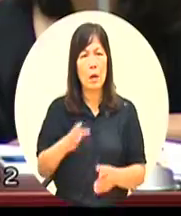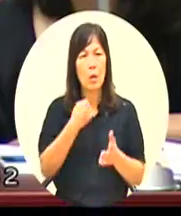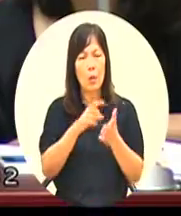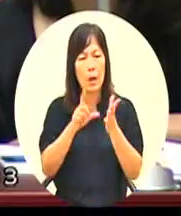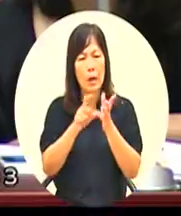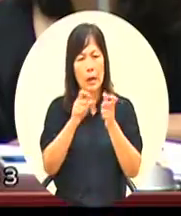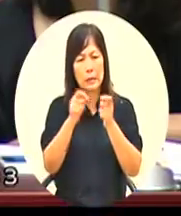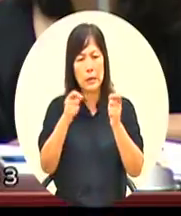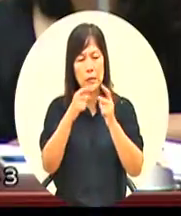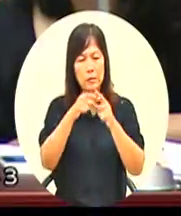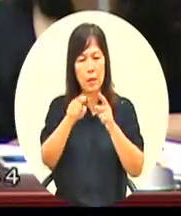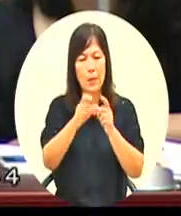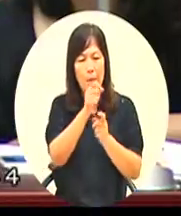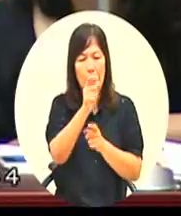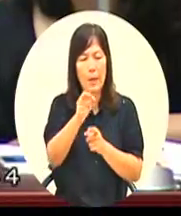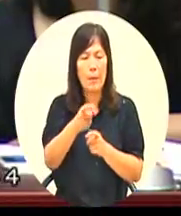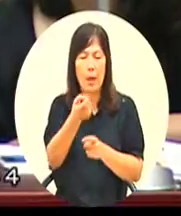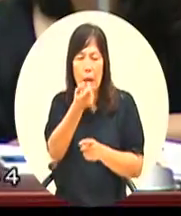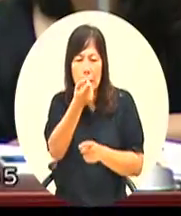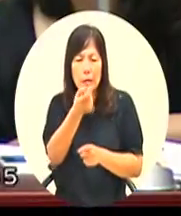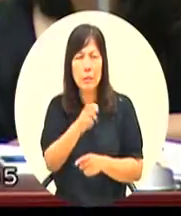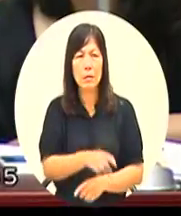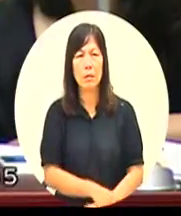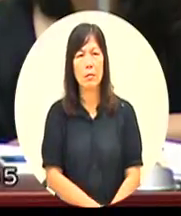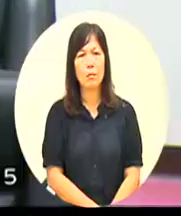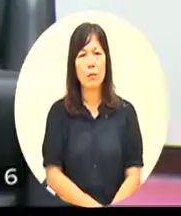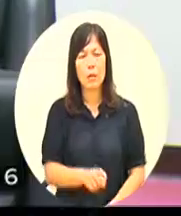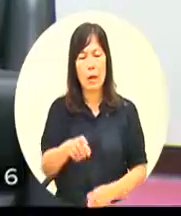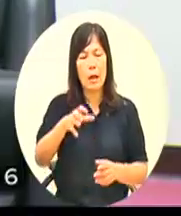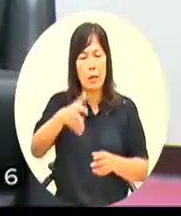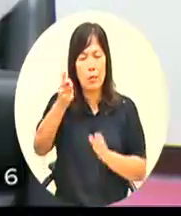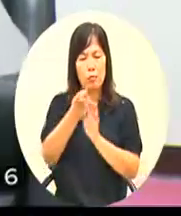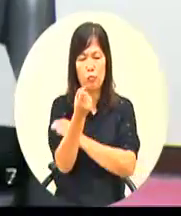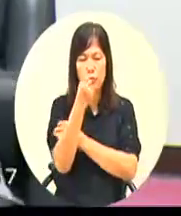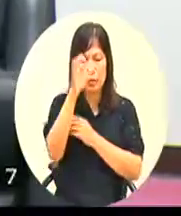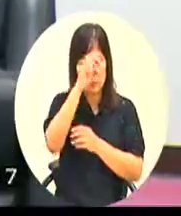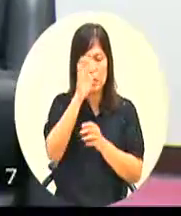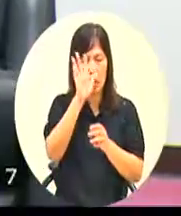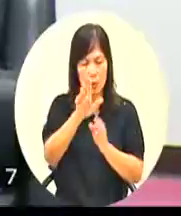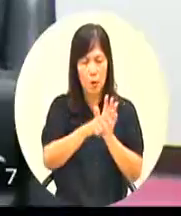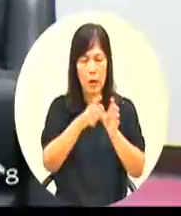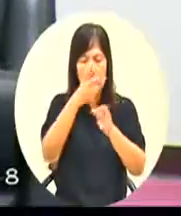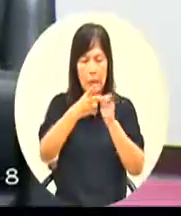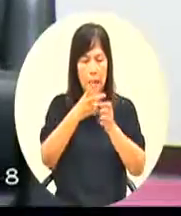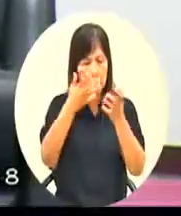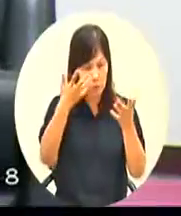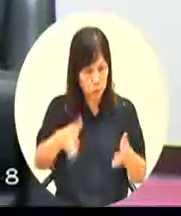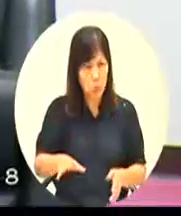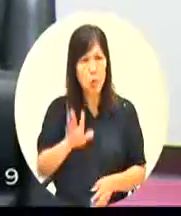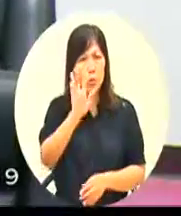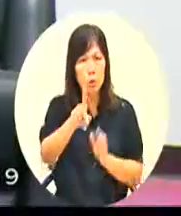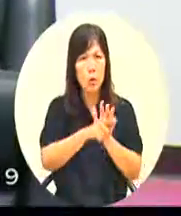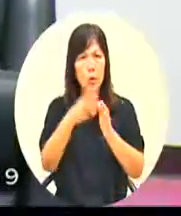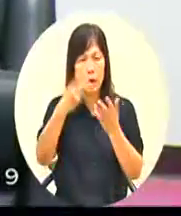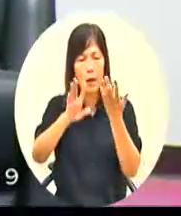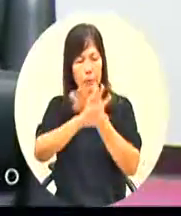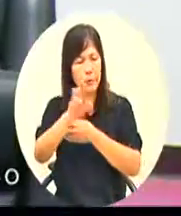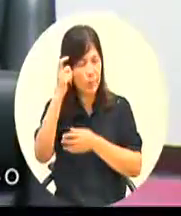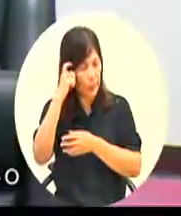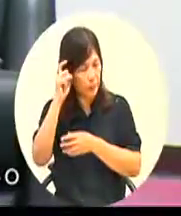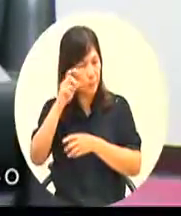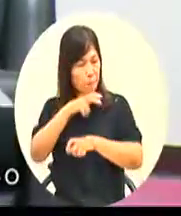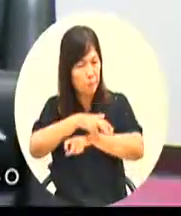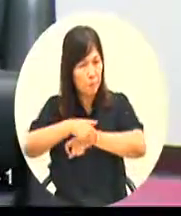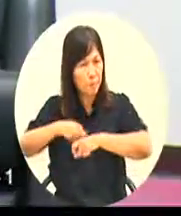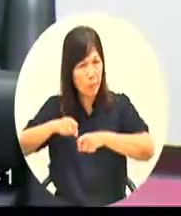民众可以在那边消费的地方。 那局长，因为你也是很用心在找了哈，那时间也经过2年多，本席另外有一个构想哈，我们